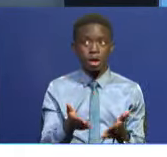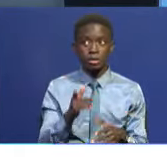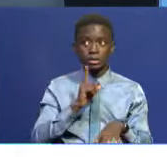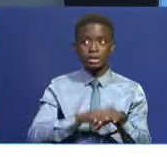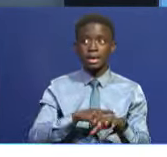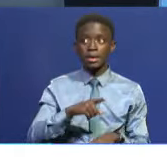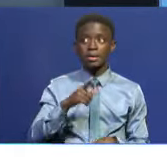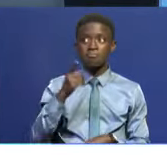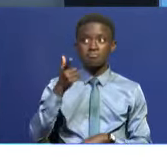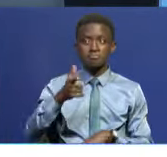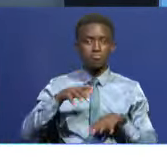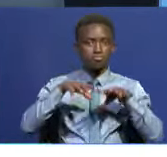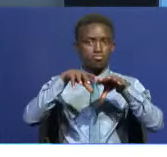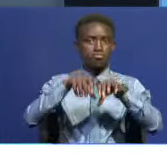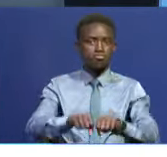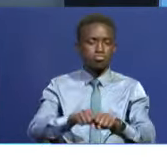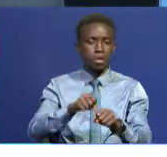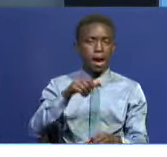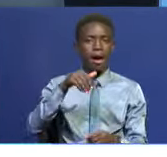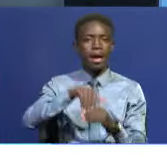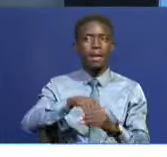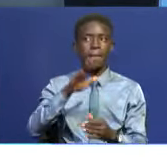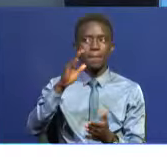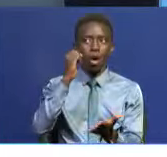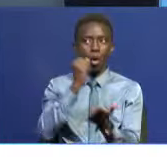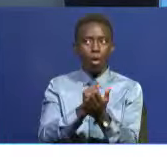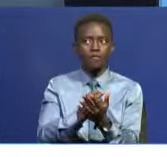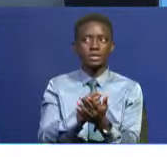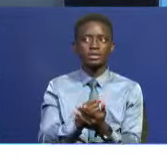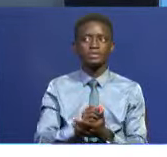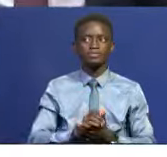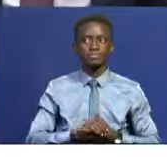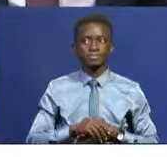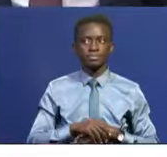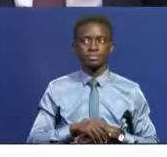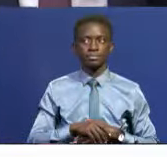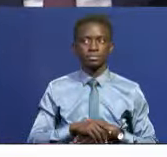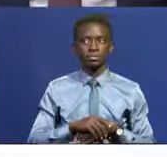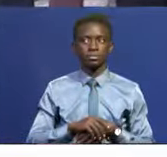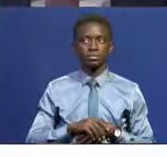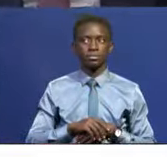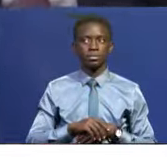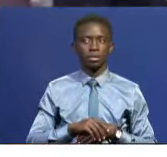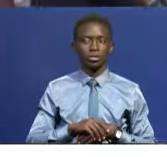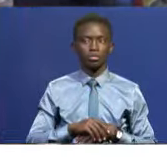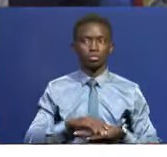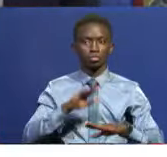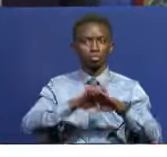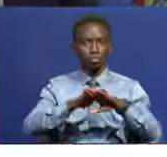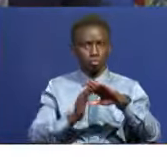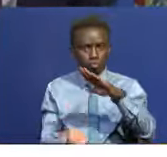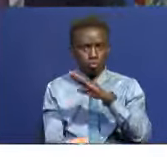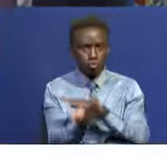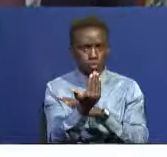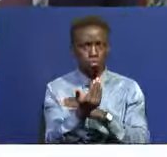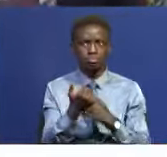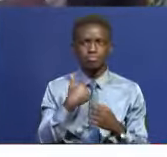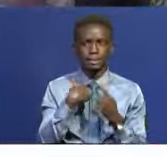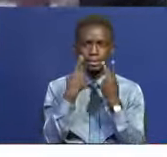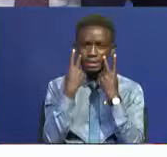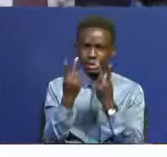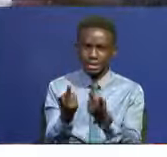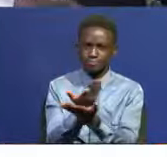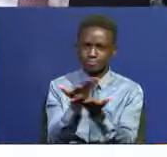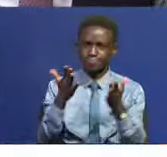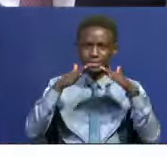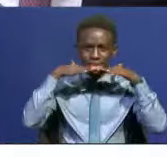ofisi zao katika wizara zao haswa. Good morning. I'm seeing smiling.